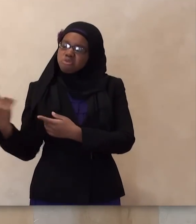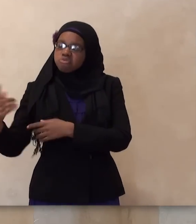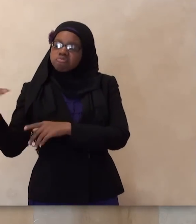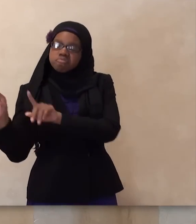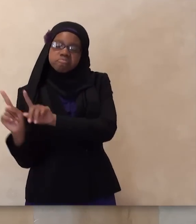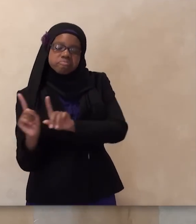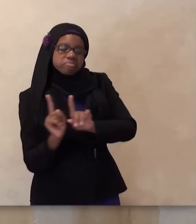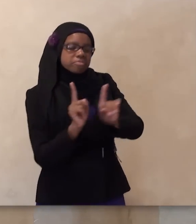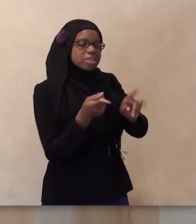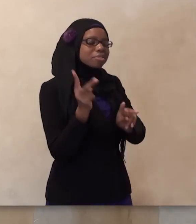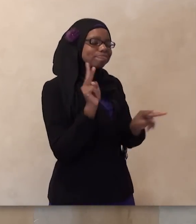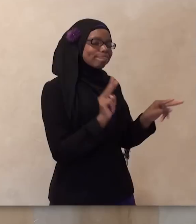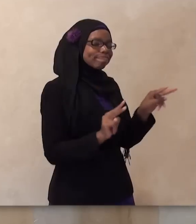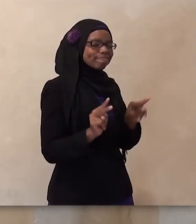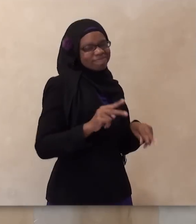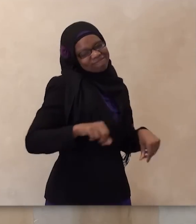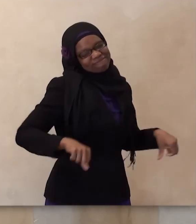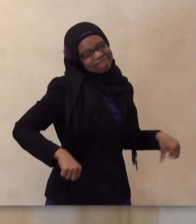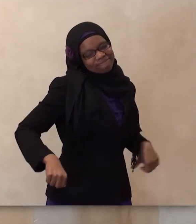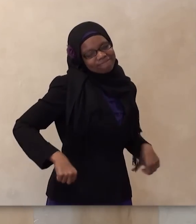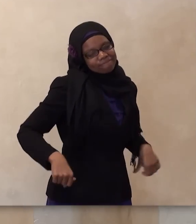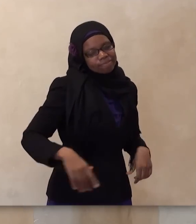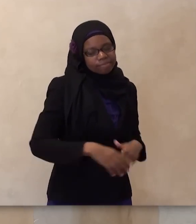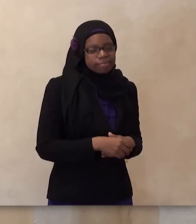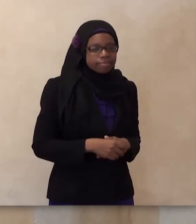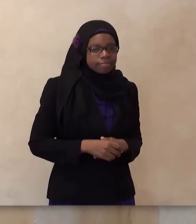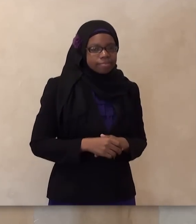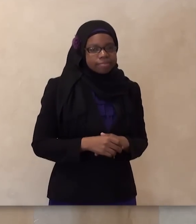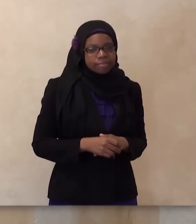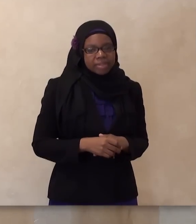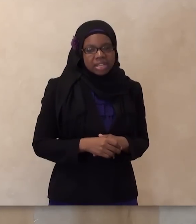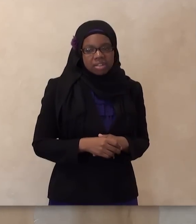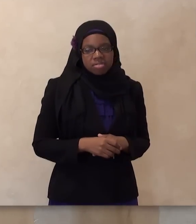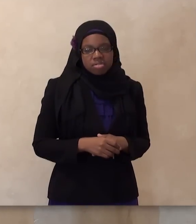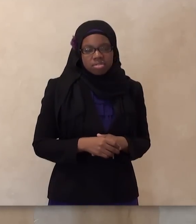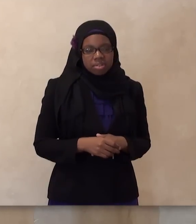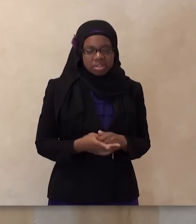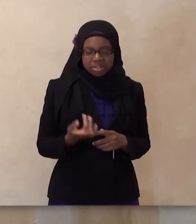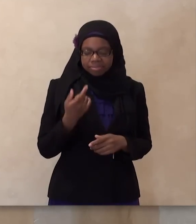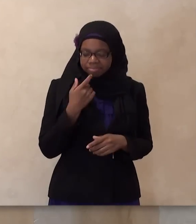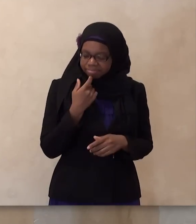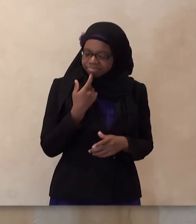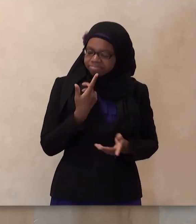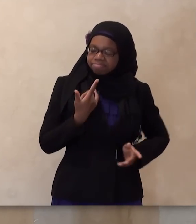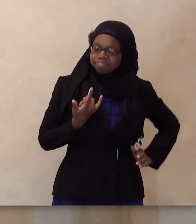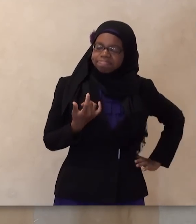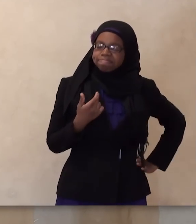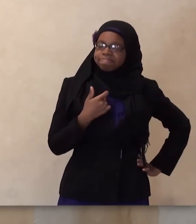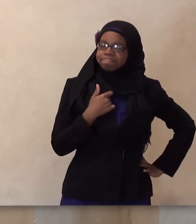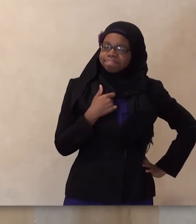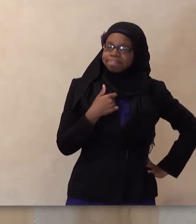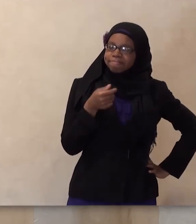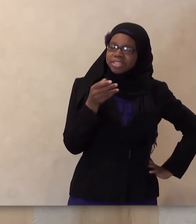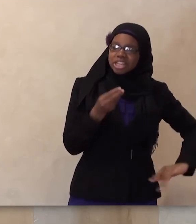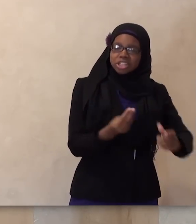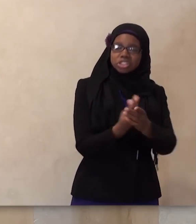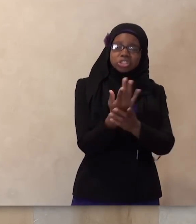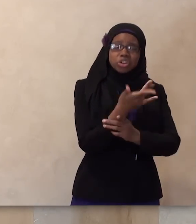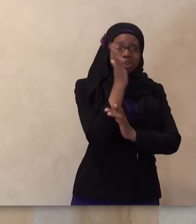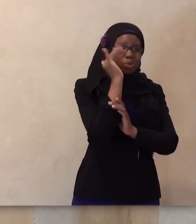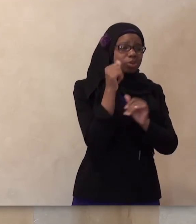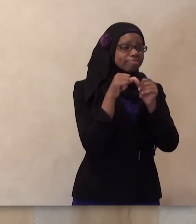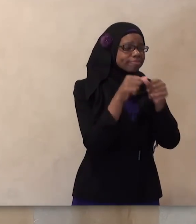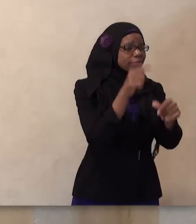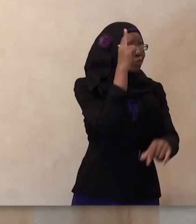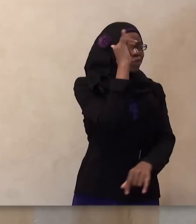مَا أَظُنُّ أَن تَبِيدَ هَذِهِ أَبَدًا. He said that I think these gardens will be forever for me, and I don't